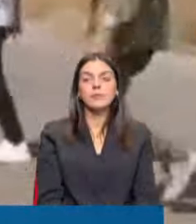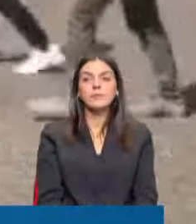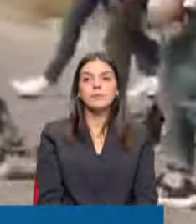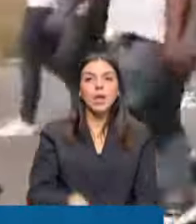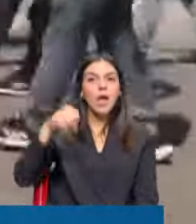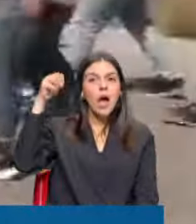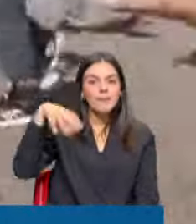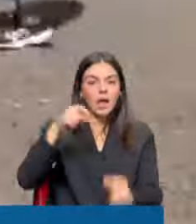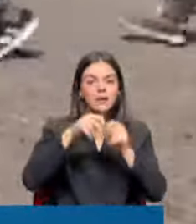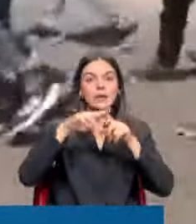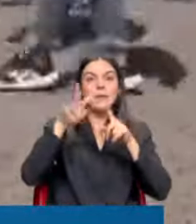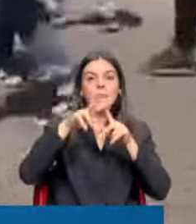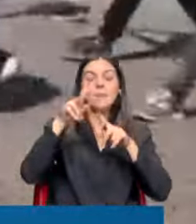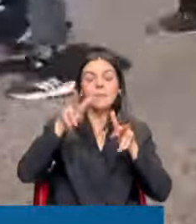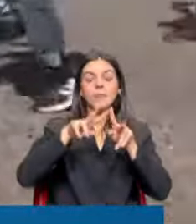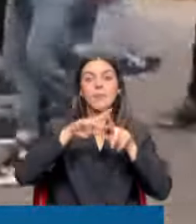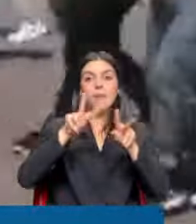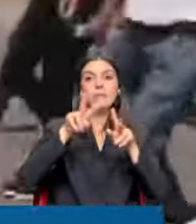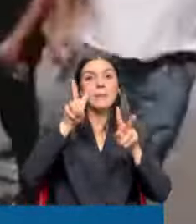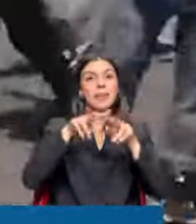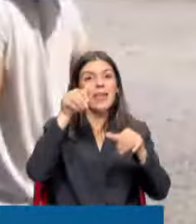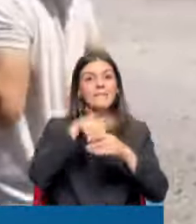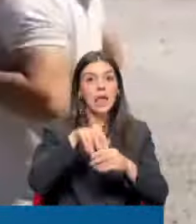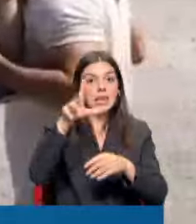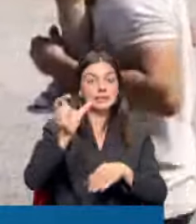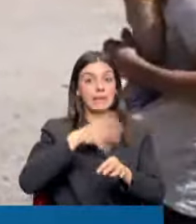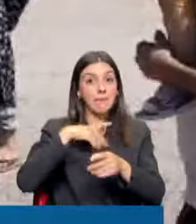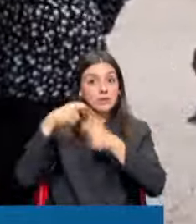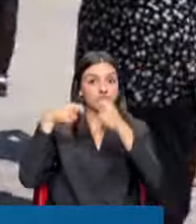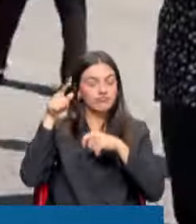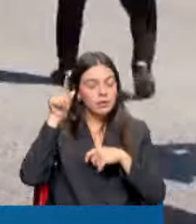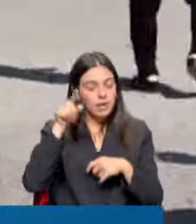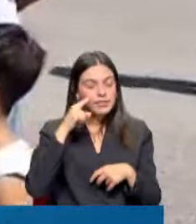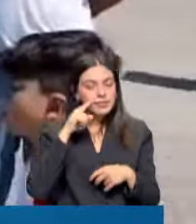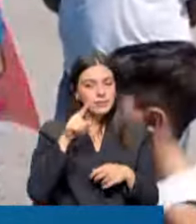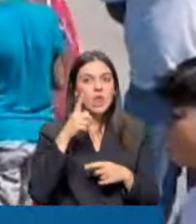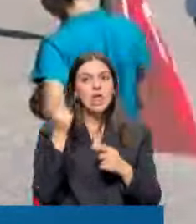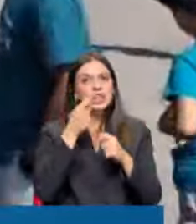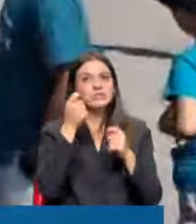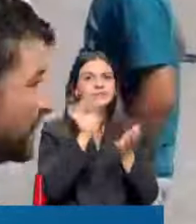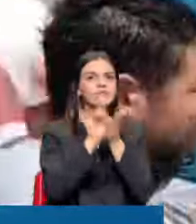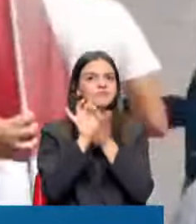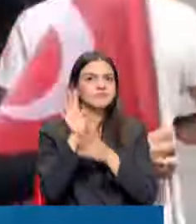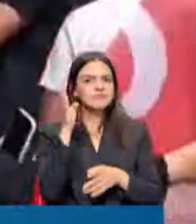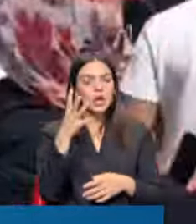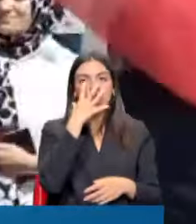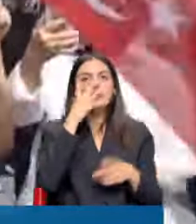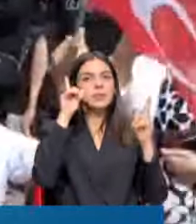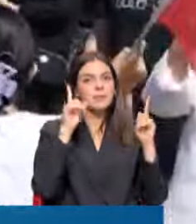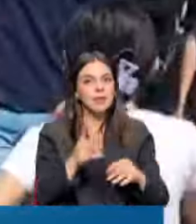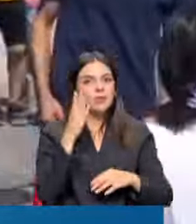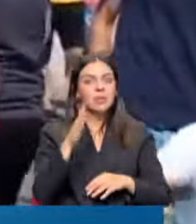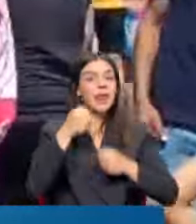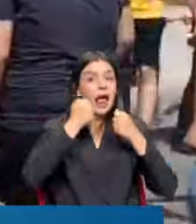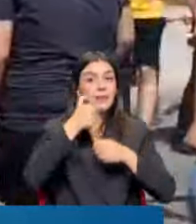AK Parti Batman Milletvekili Ferhat Nasıroğlu'nun şirketindeki işlerine son verilmişti madencilerin. Nöbete başladılar.